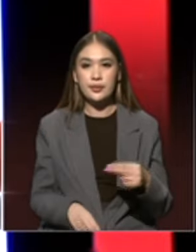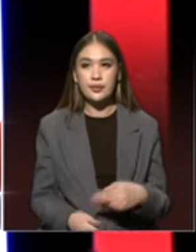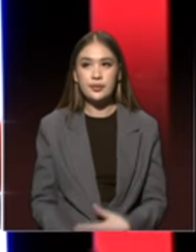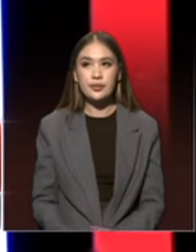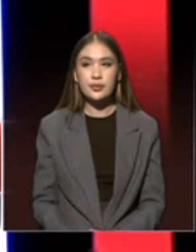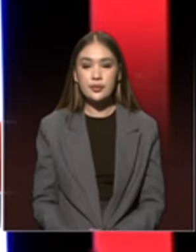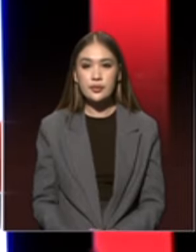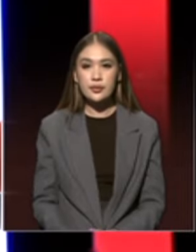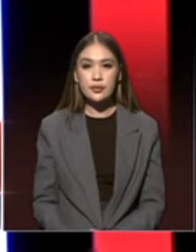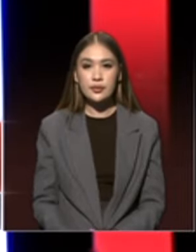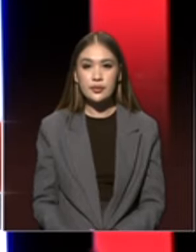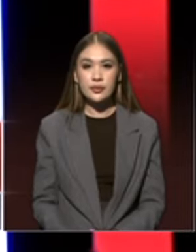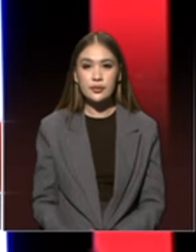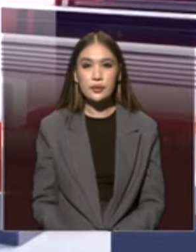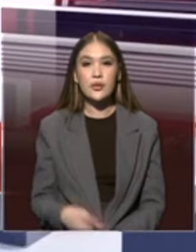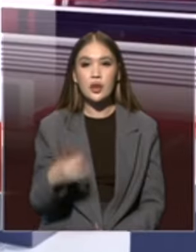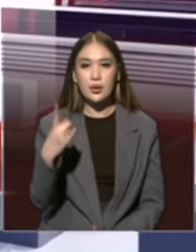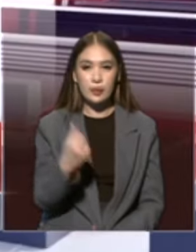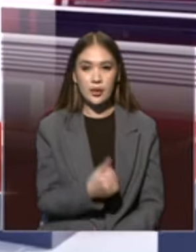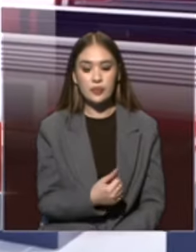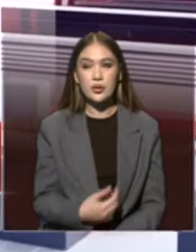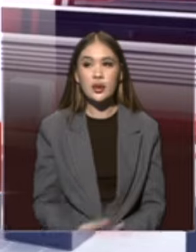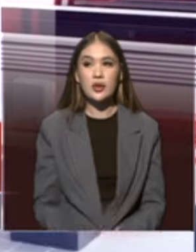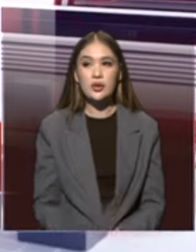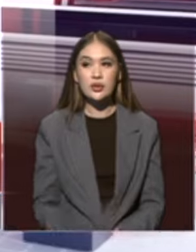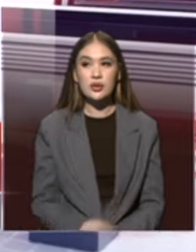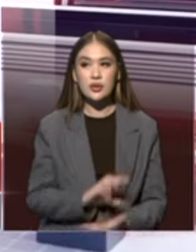иә? Иә.